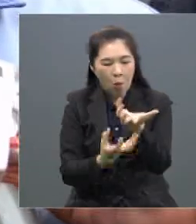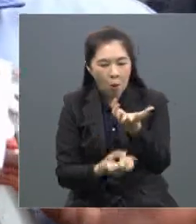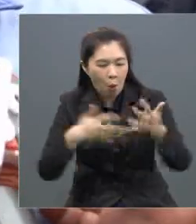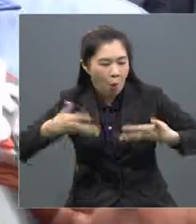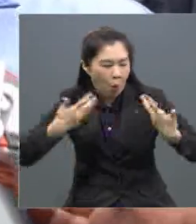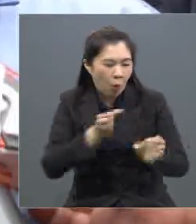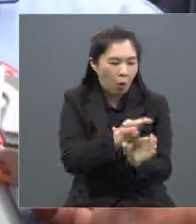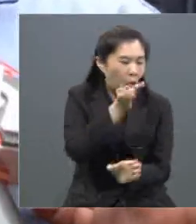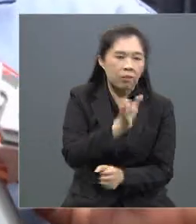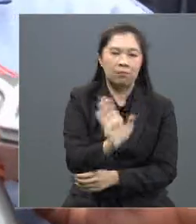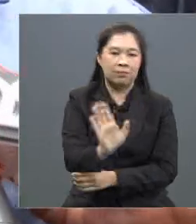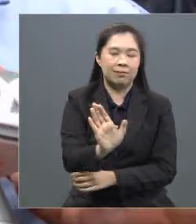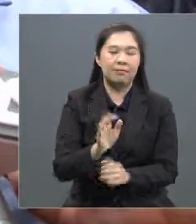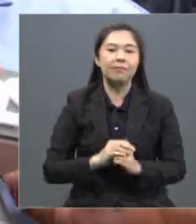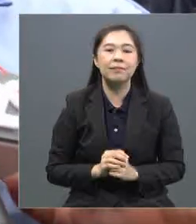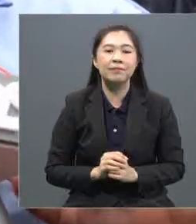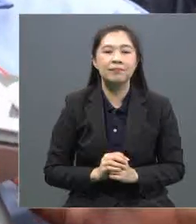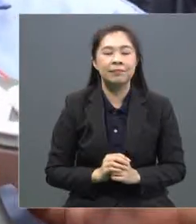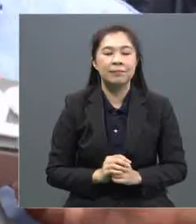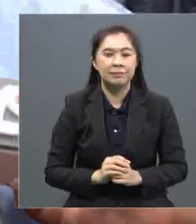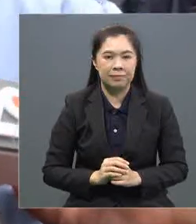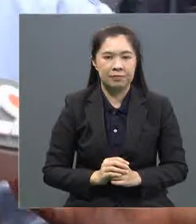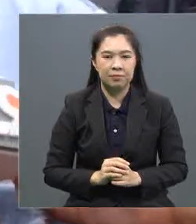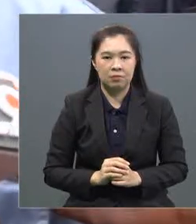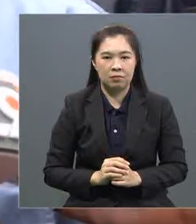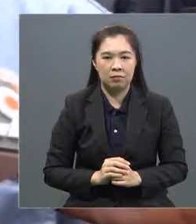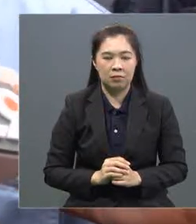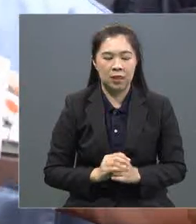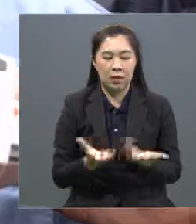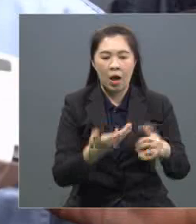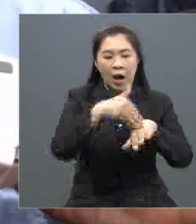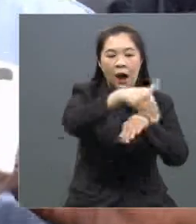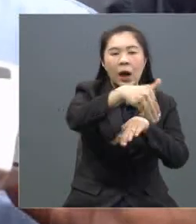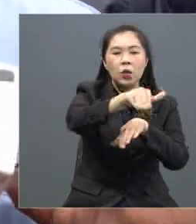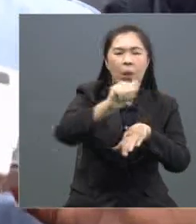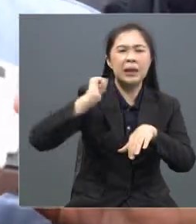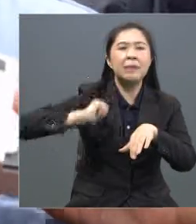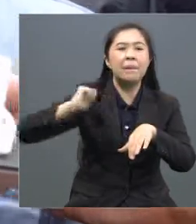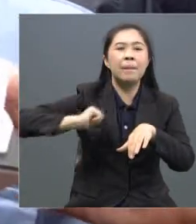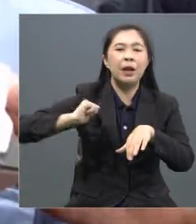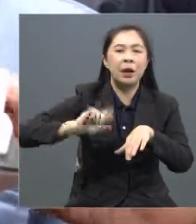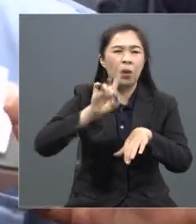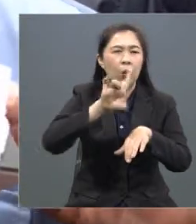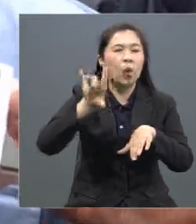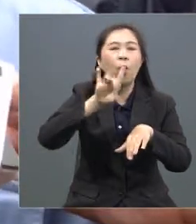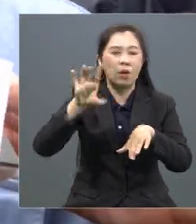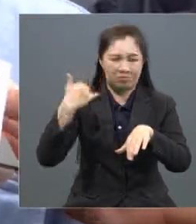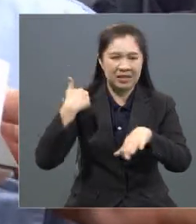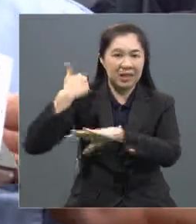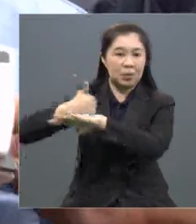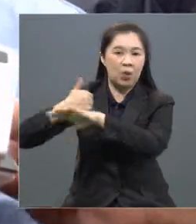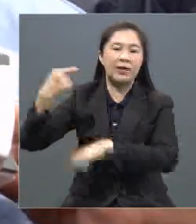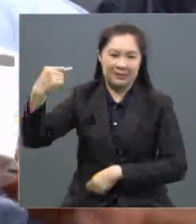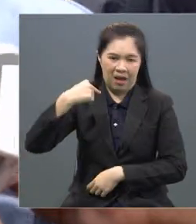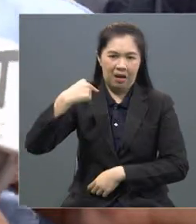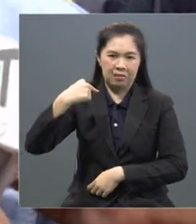บริเวณด้านนอกใช่มั้ยครับอ่ามันมีแค่ส่วนส่วนที่อยู่ข้างนอกประมาณ 100 100กว่าเป้ครับก็เลยโดนอ่าทางผู้ว่าเนี่ยครับสั่ง